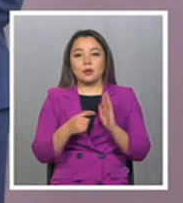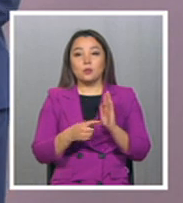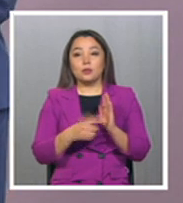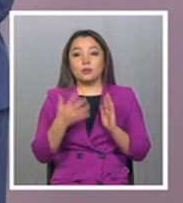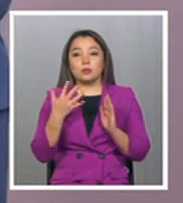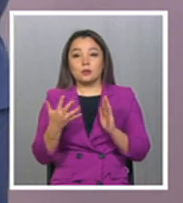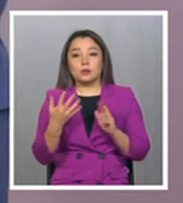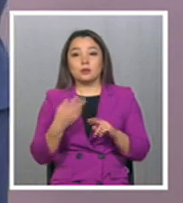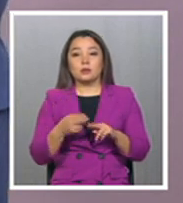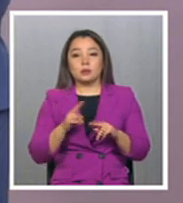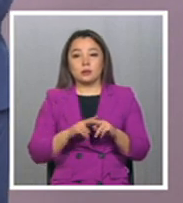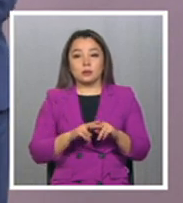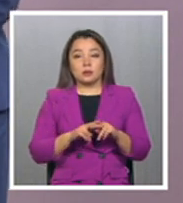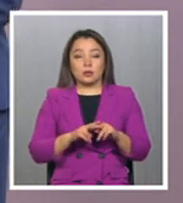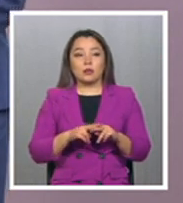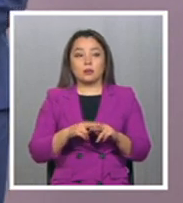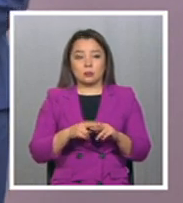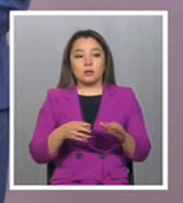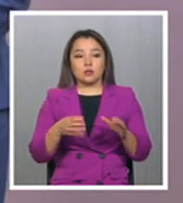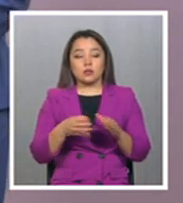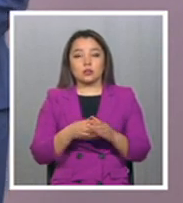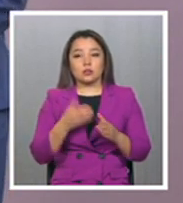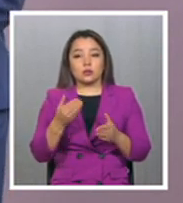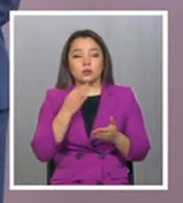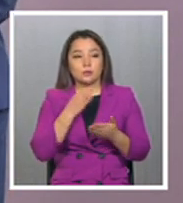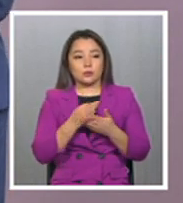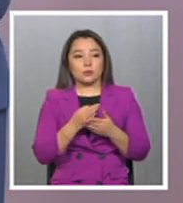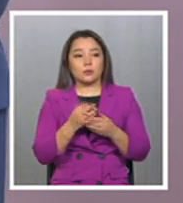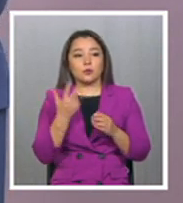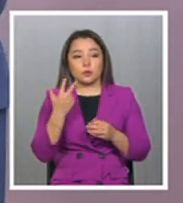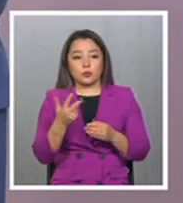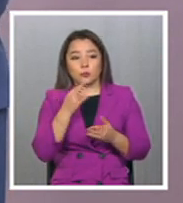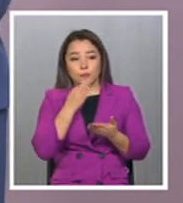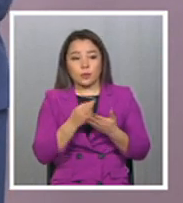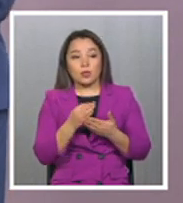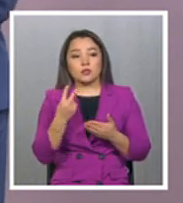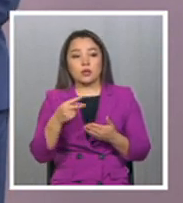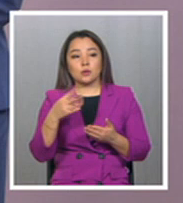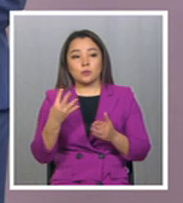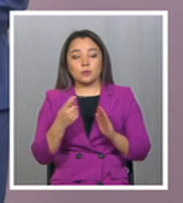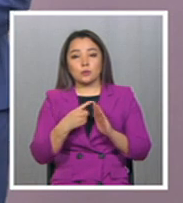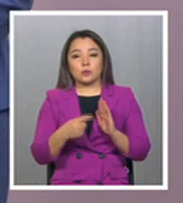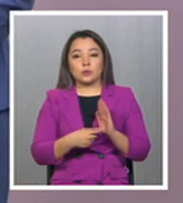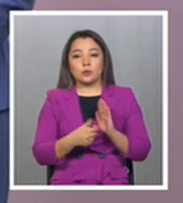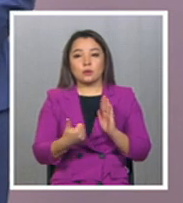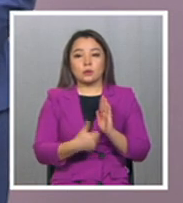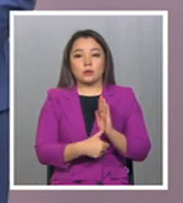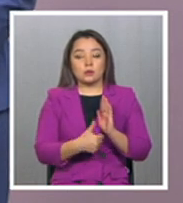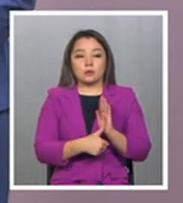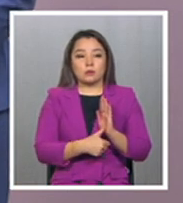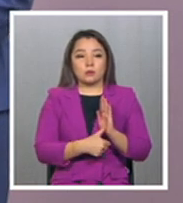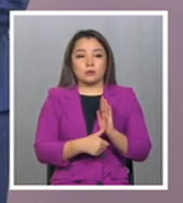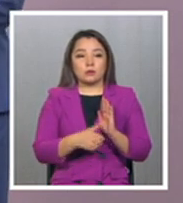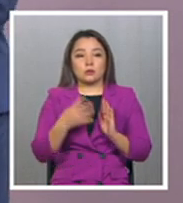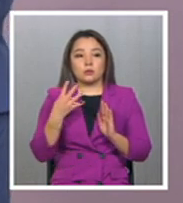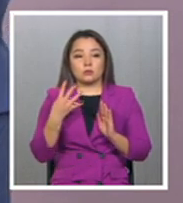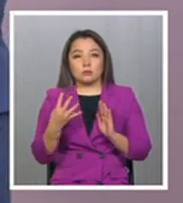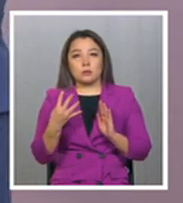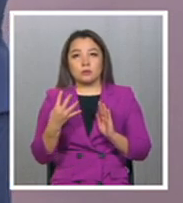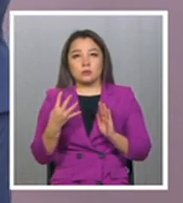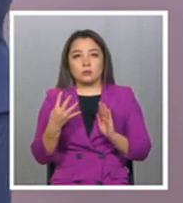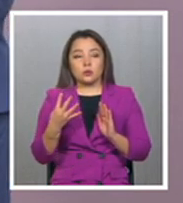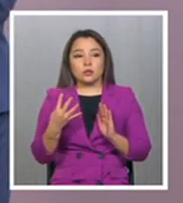тең. Демек, 15 пен 5 сандарының бөліндісі 24 пен 6 сандарының бөлінісінен кем.